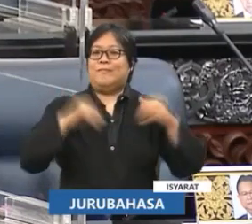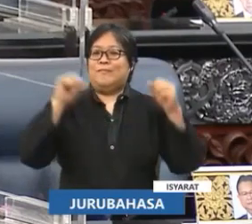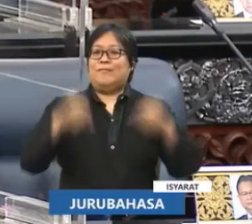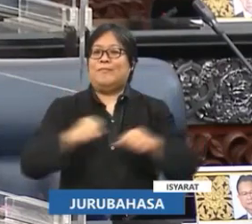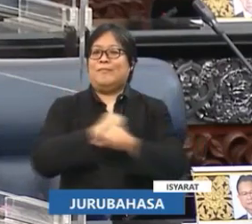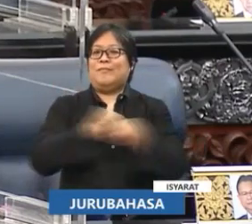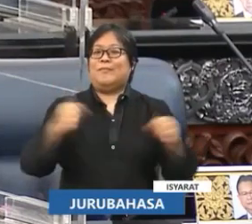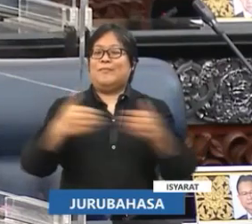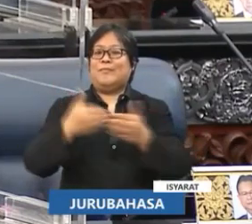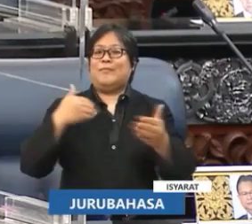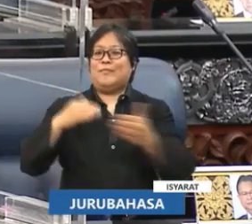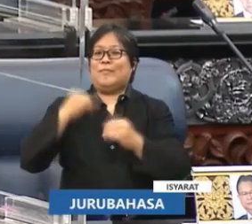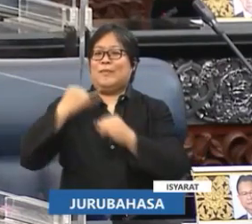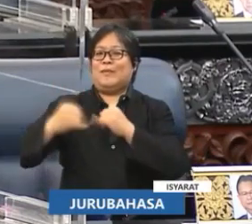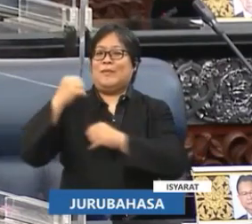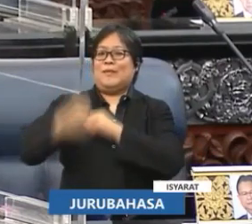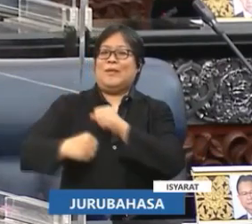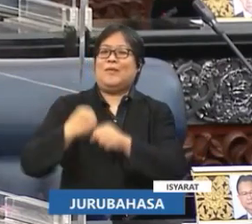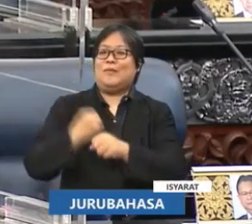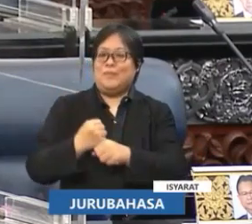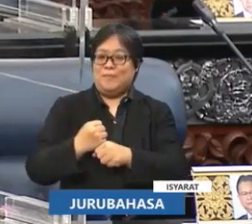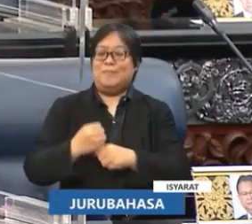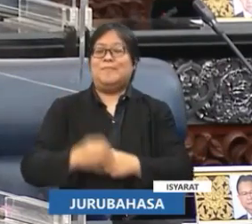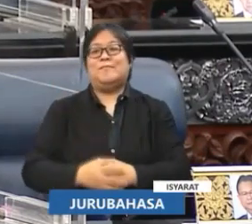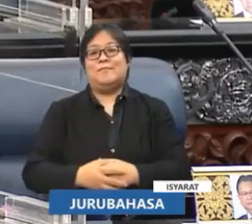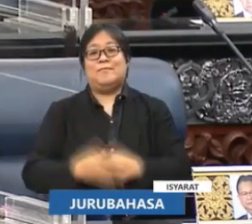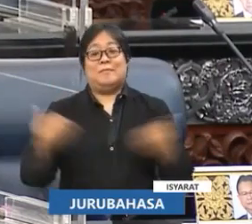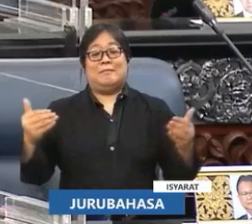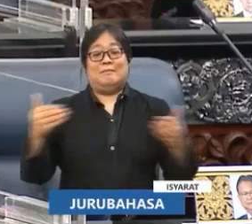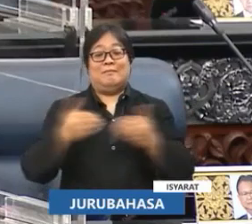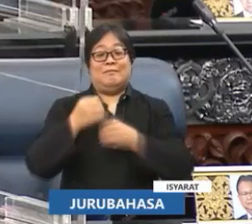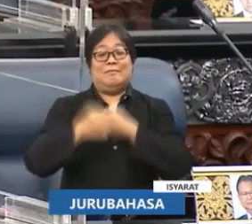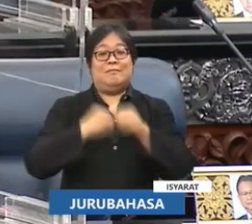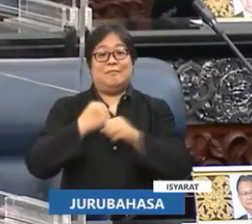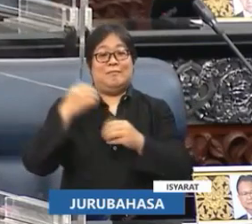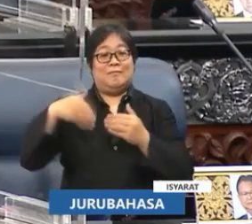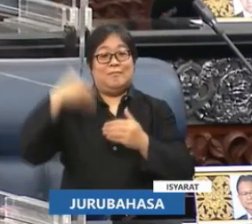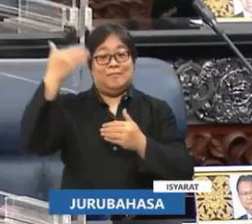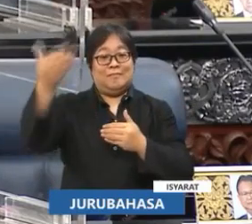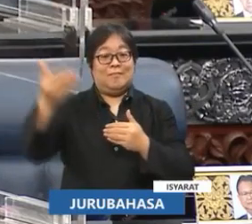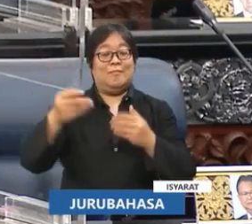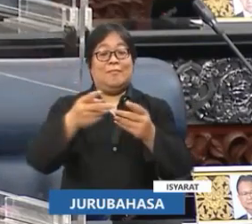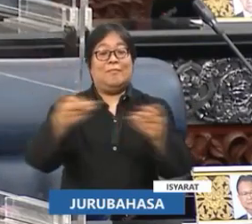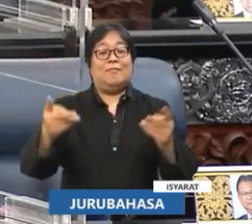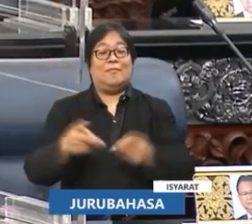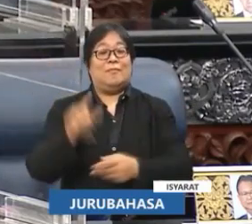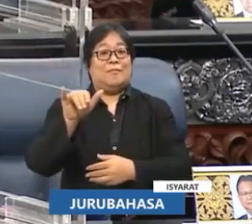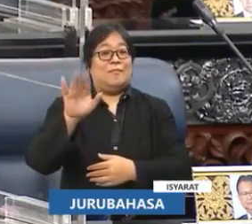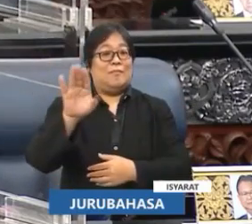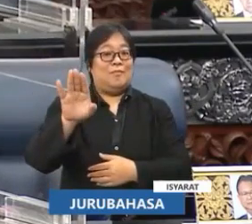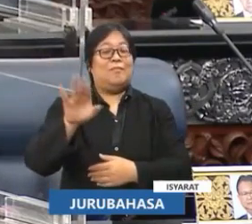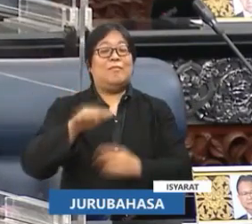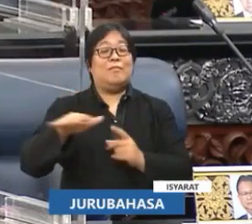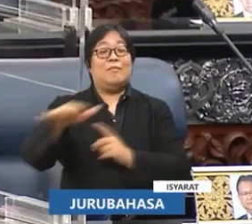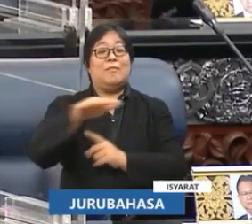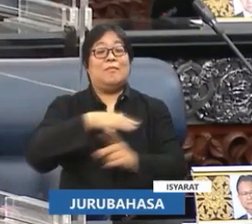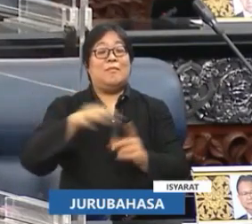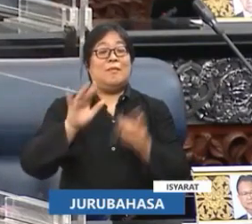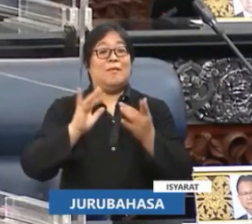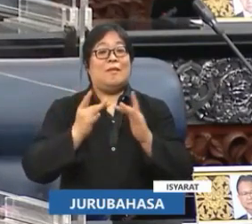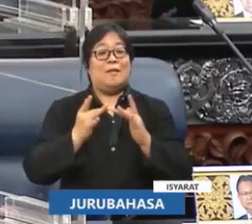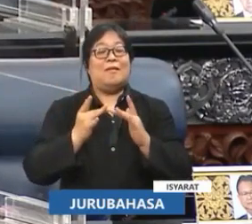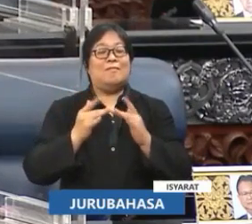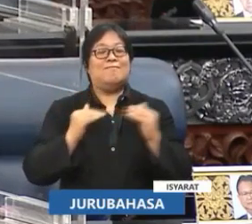disiapkan sebelum akhir tahun hadapan supaya menjelang akhir tahun hadapan di kawasan Yang Berhormat liputannya akanlah